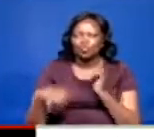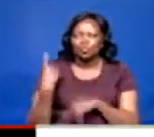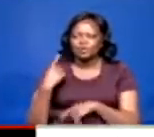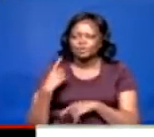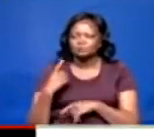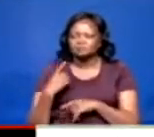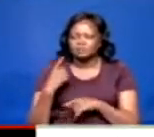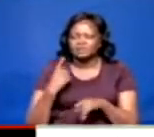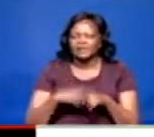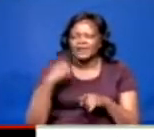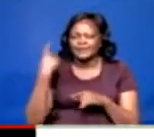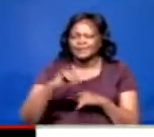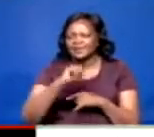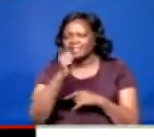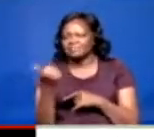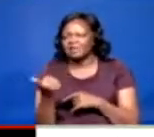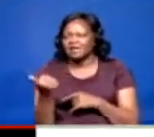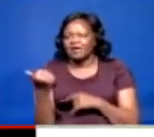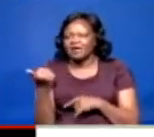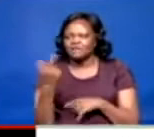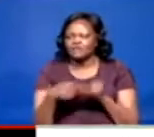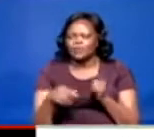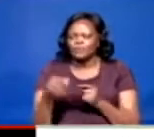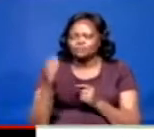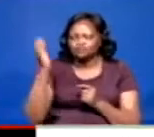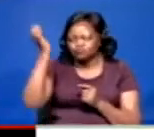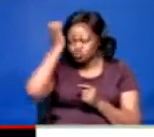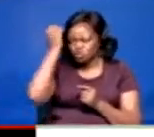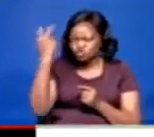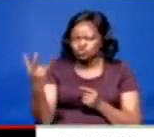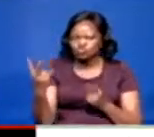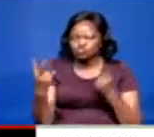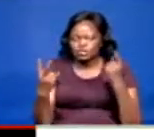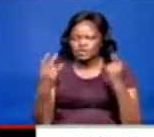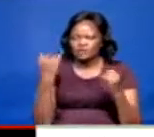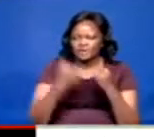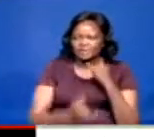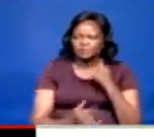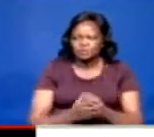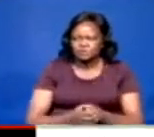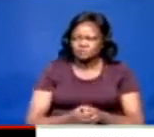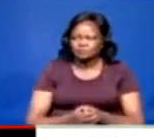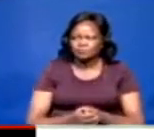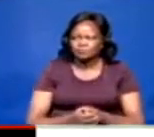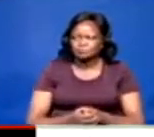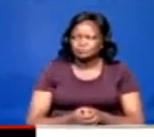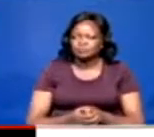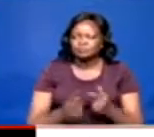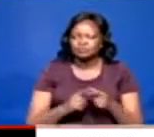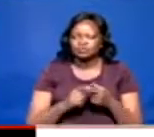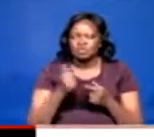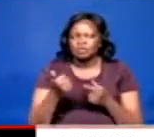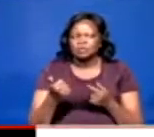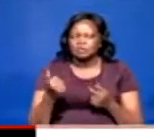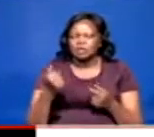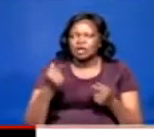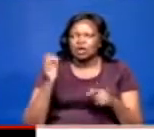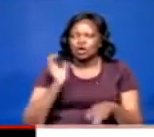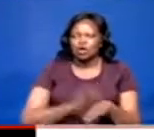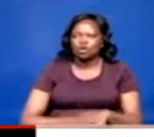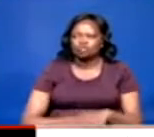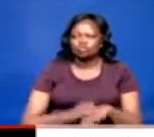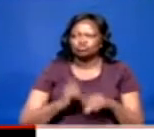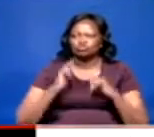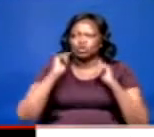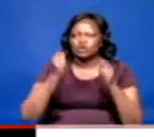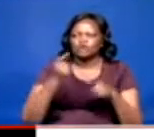baada ya kuishinda Dela Sharks kutoka Uasingishu mabao mawili kwa moja finalini. Mabingwa hao walipokea zawadi ya shilingi nusu milioni kutoka